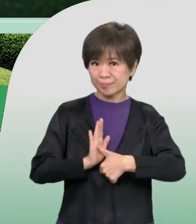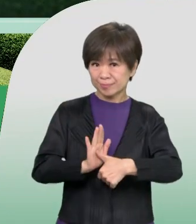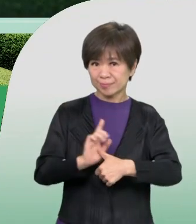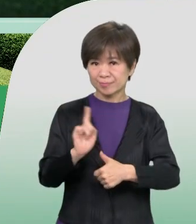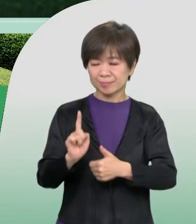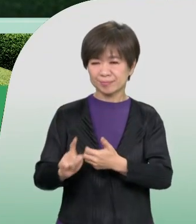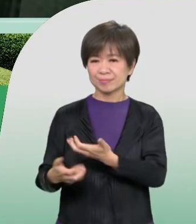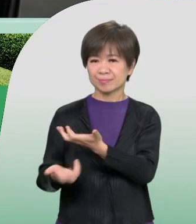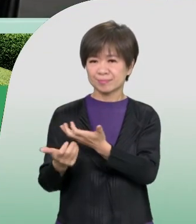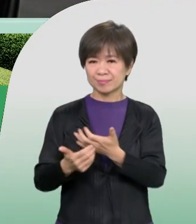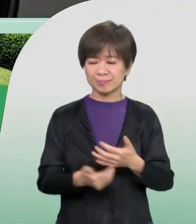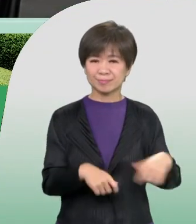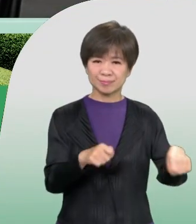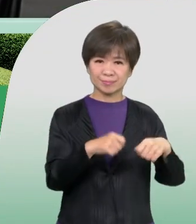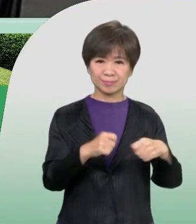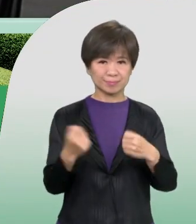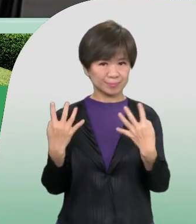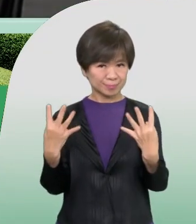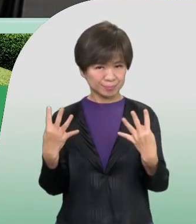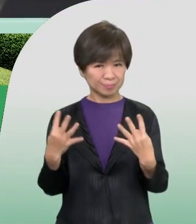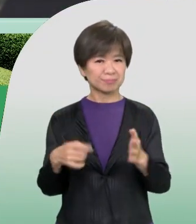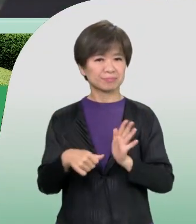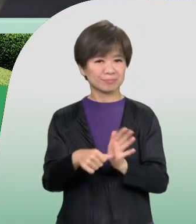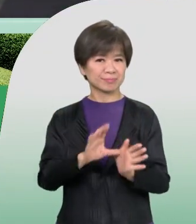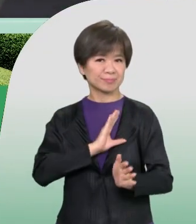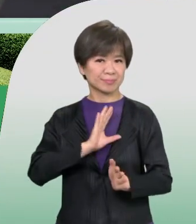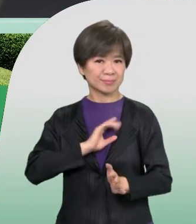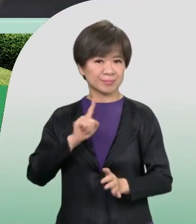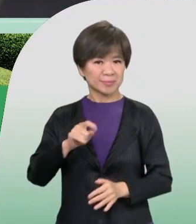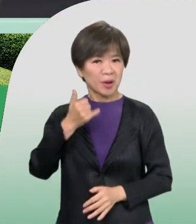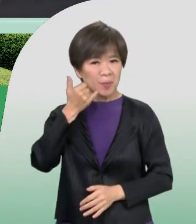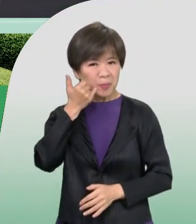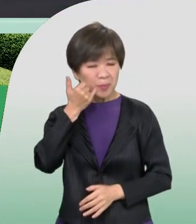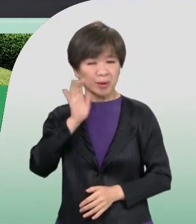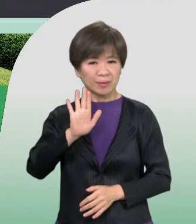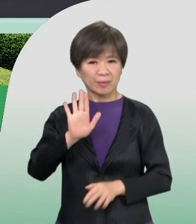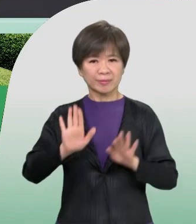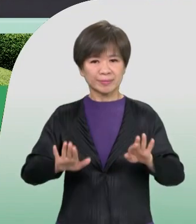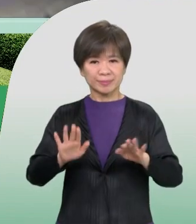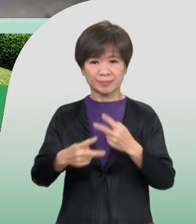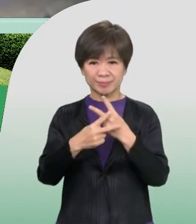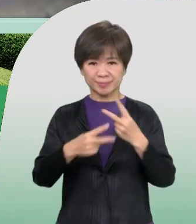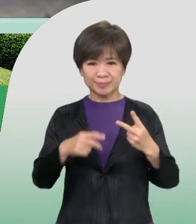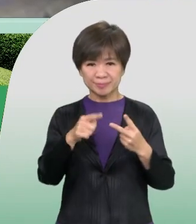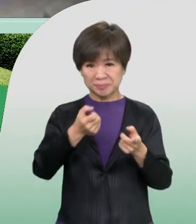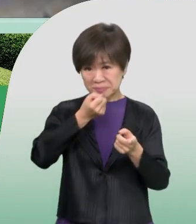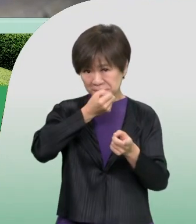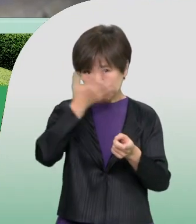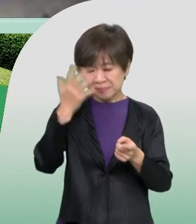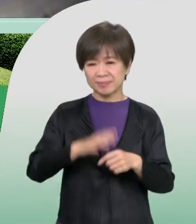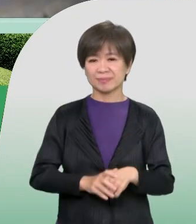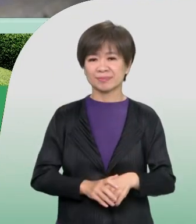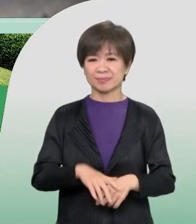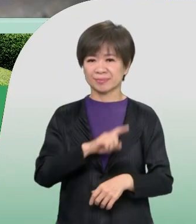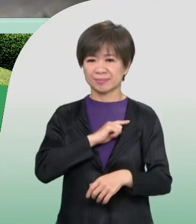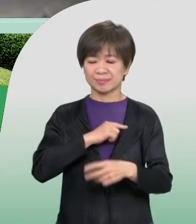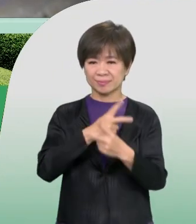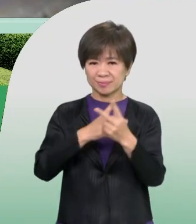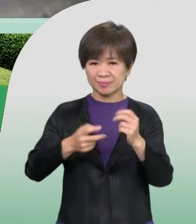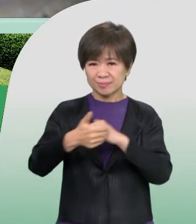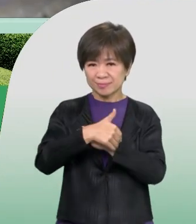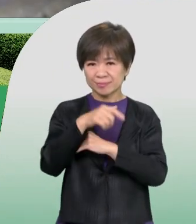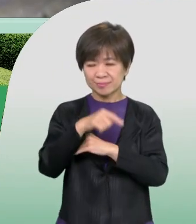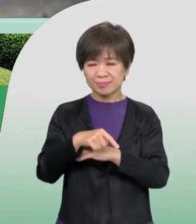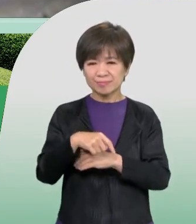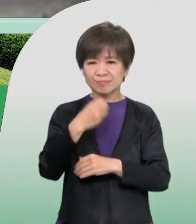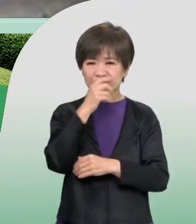新粉洗草是景点的客家料理，同时主题也种含味纯点，也是由客家的后场的同